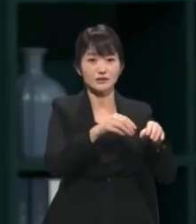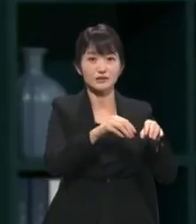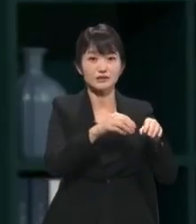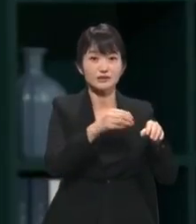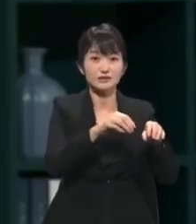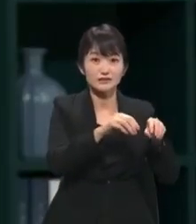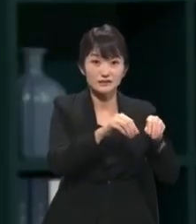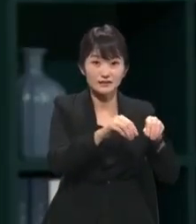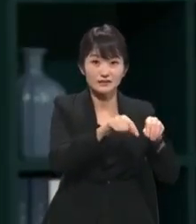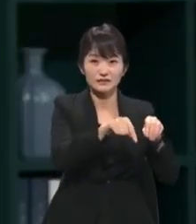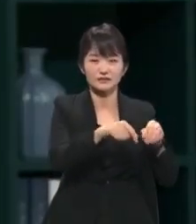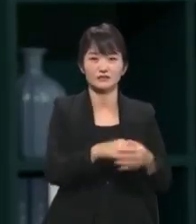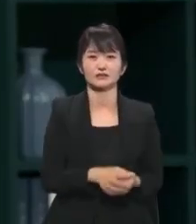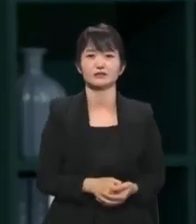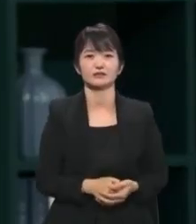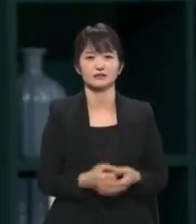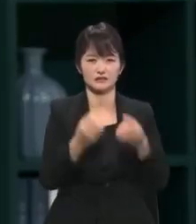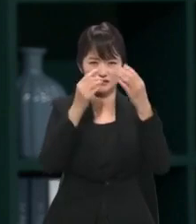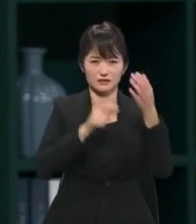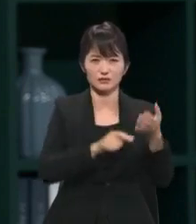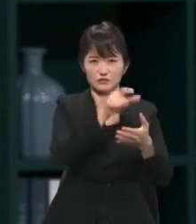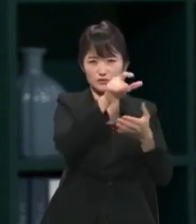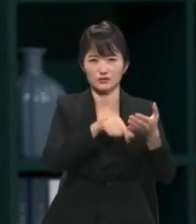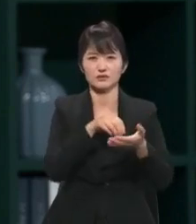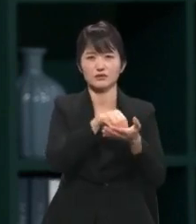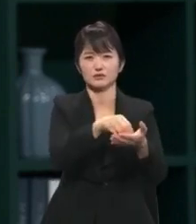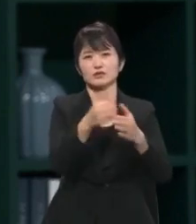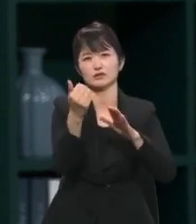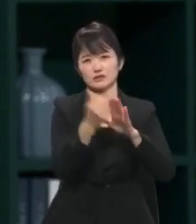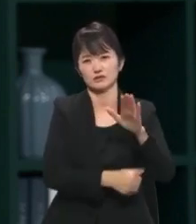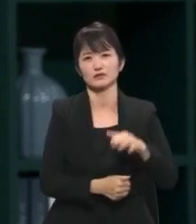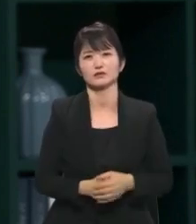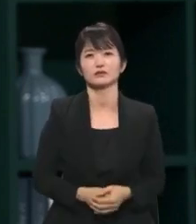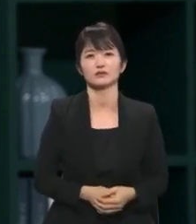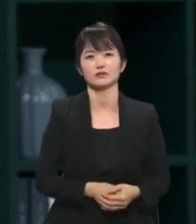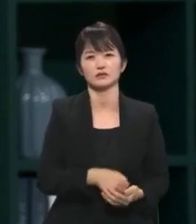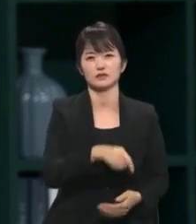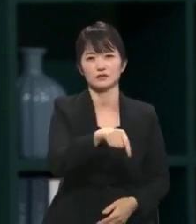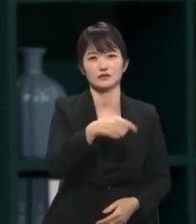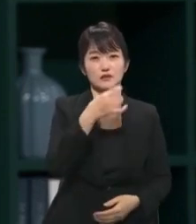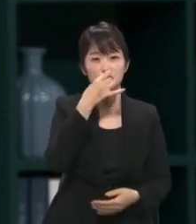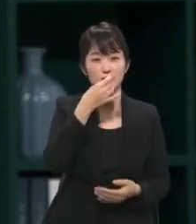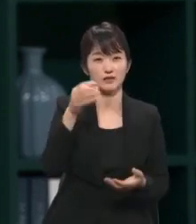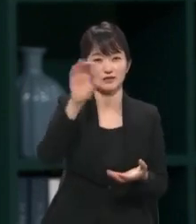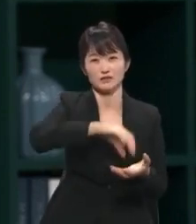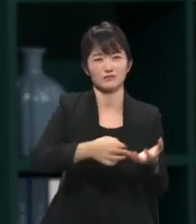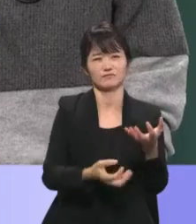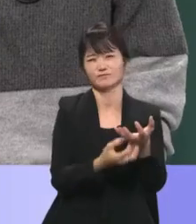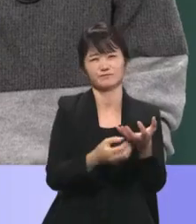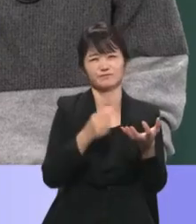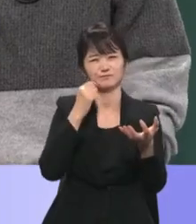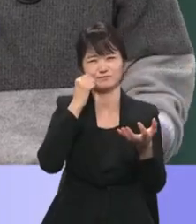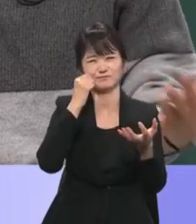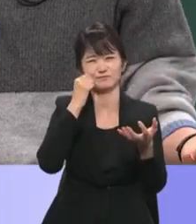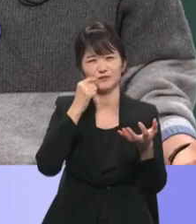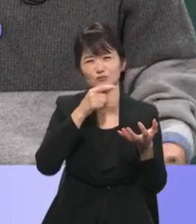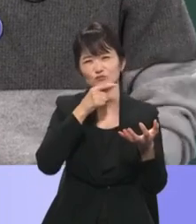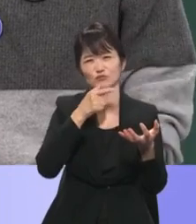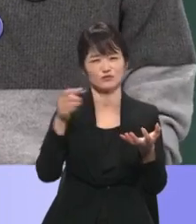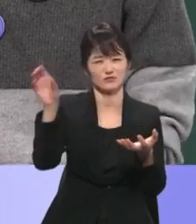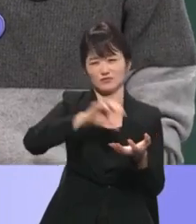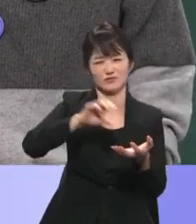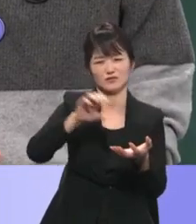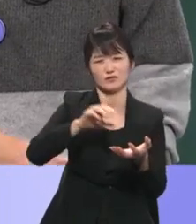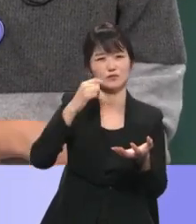기네스북 등재 실패했다고 합니다 심지어 이게 밥도 못 짓는데요 물 얼마나 넣어야 돼요 그러니까요 너무 크잖아요